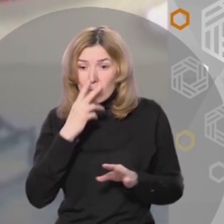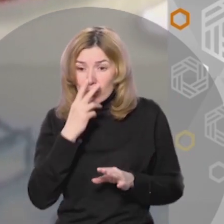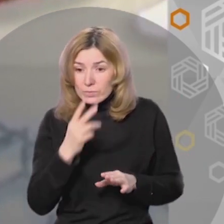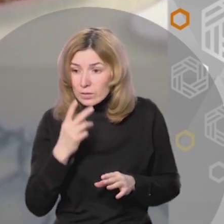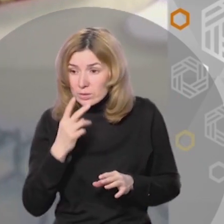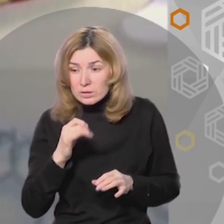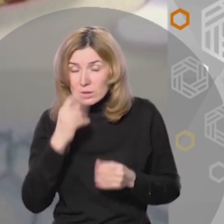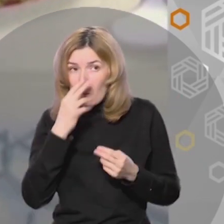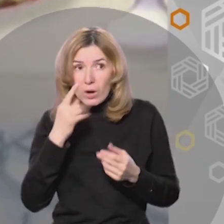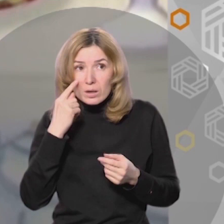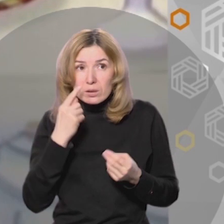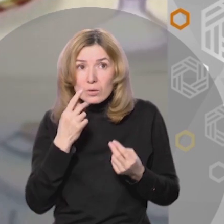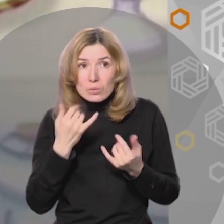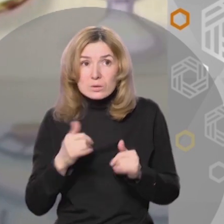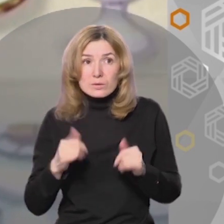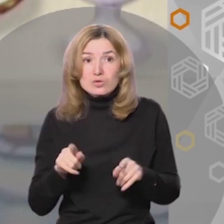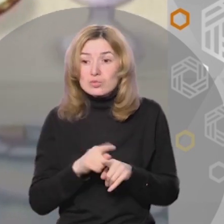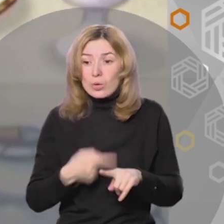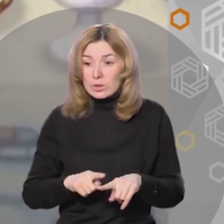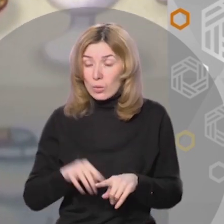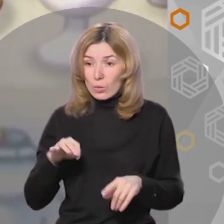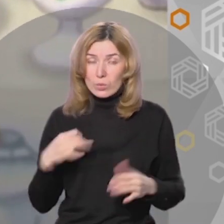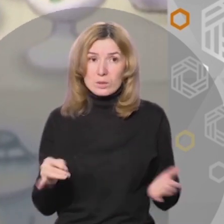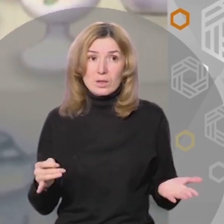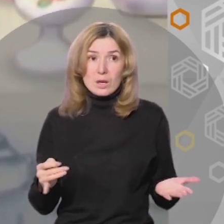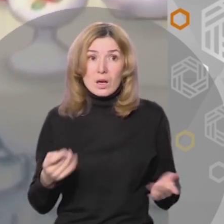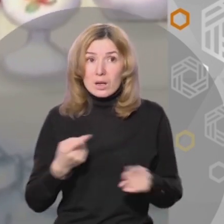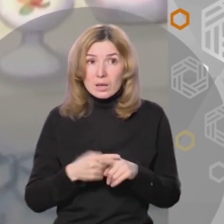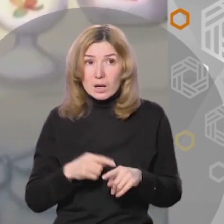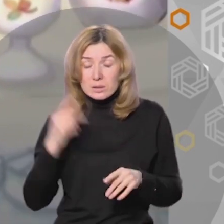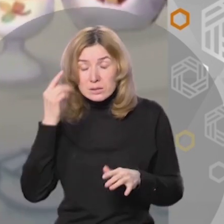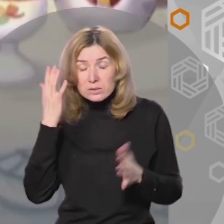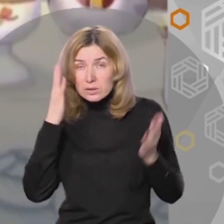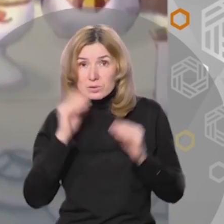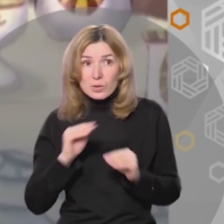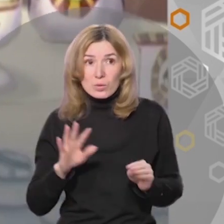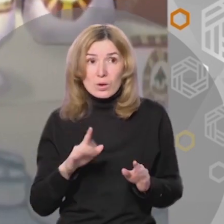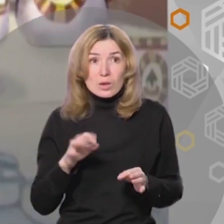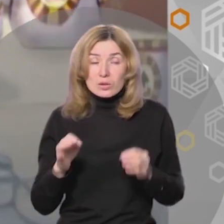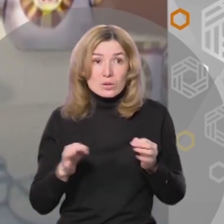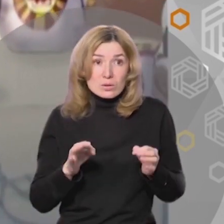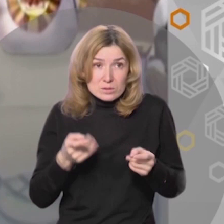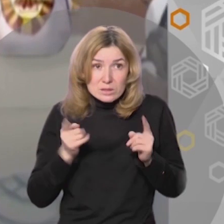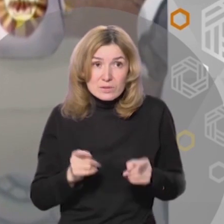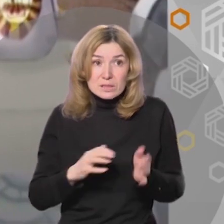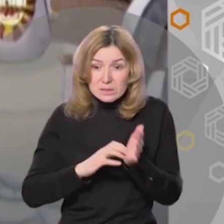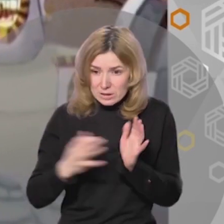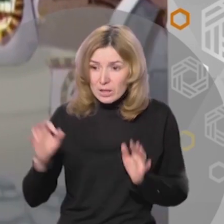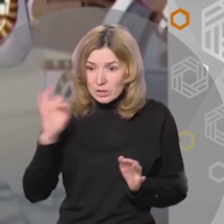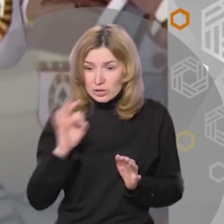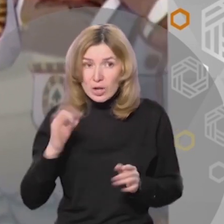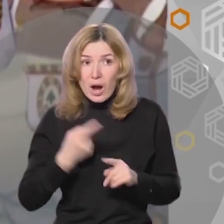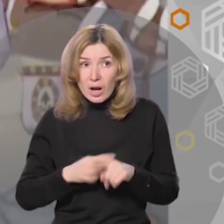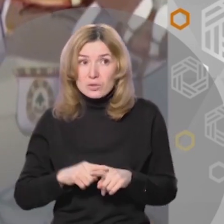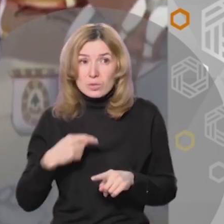оторвать от него глаз. Что это? Ой, я не сплю. Неужели это самый настоящий